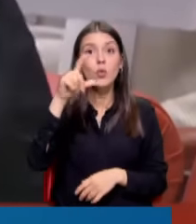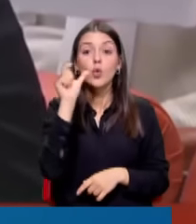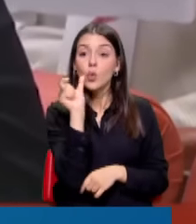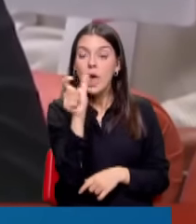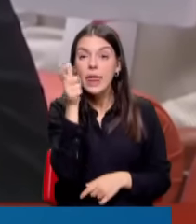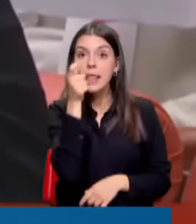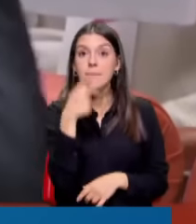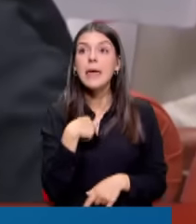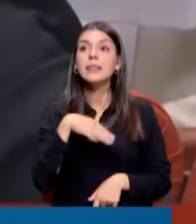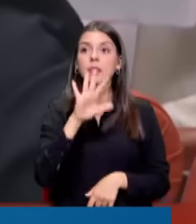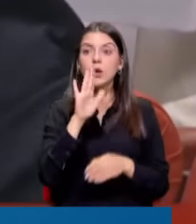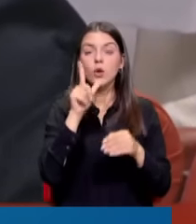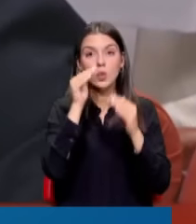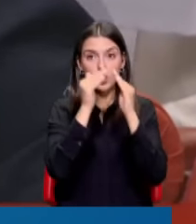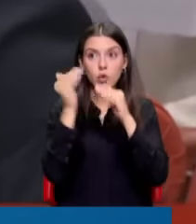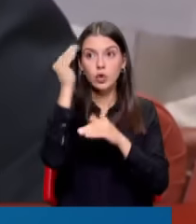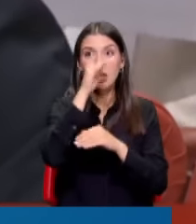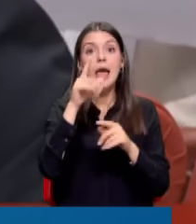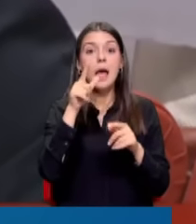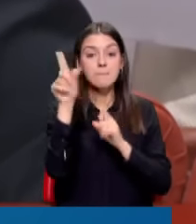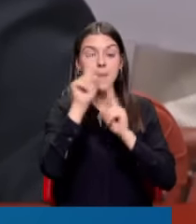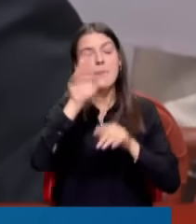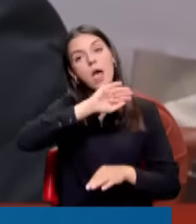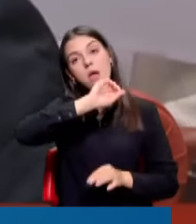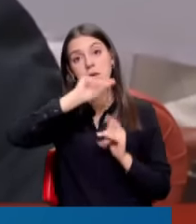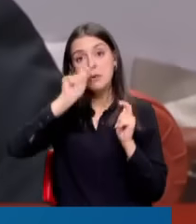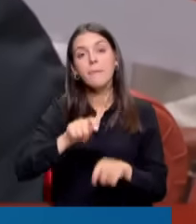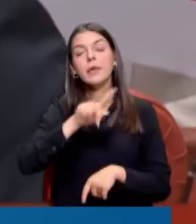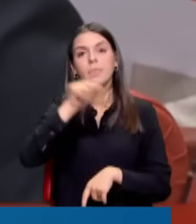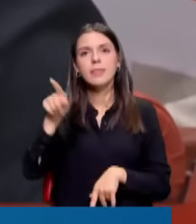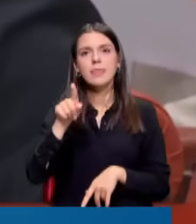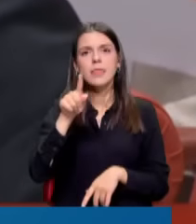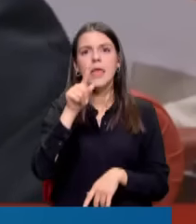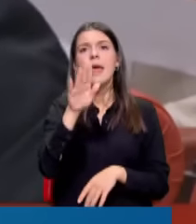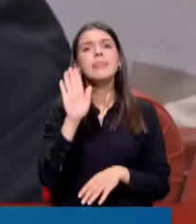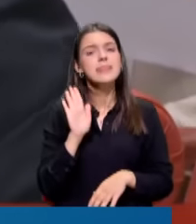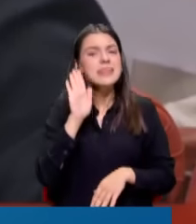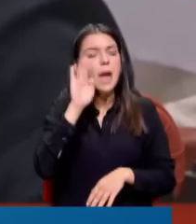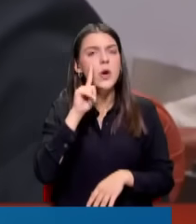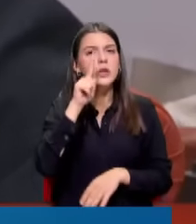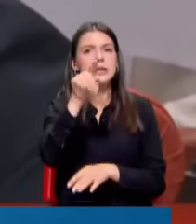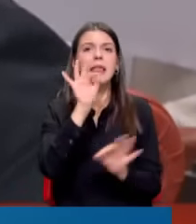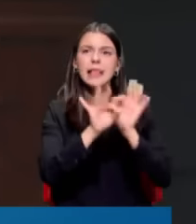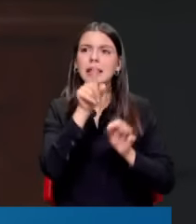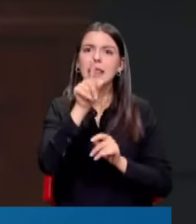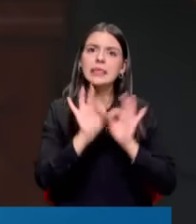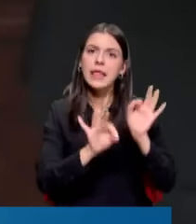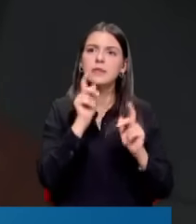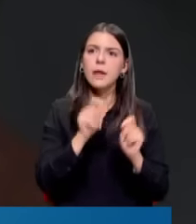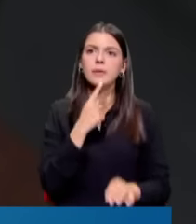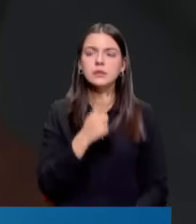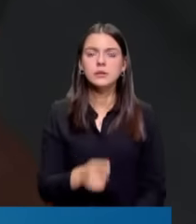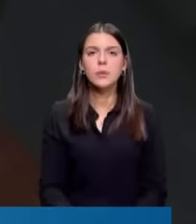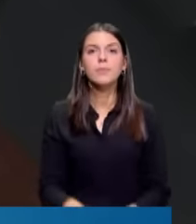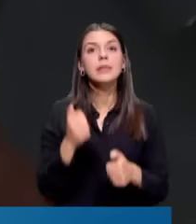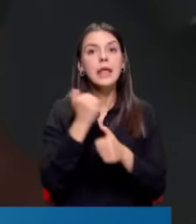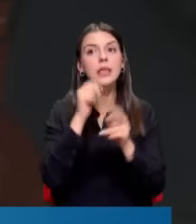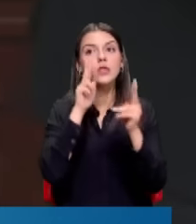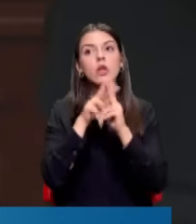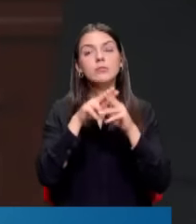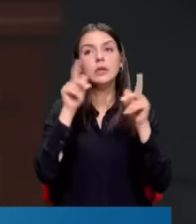değil 3 Ceza Dairesi'ne yapın. Demokrasiye tehditsiniz, tehditte bulundunuz diyeyim. Genel görüşme